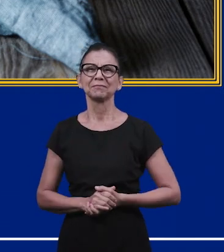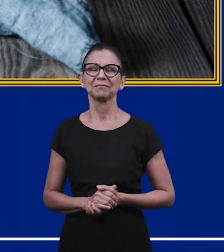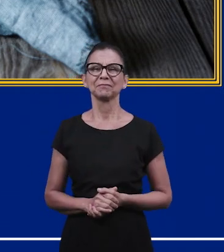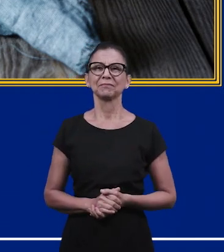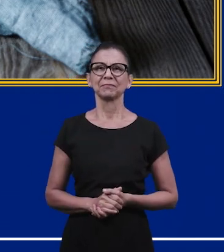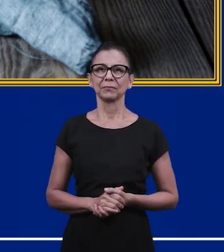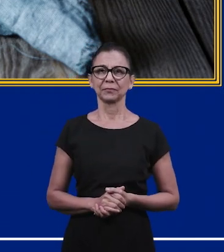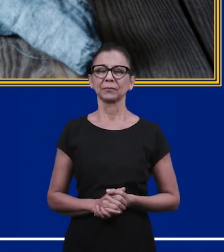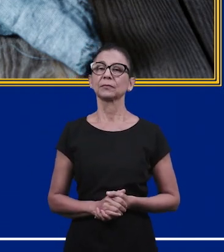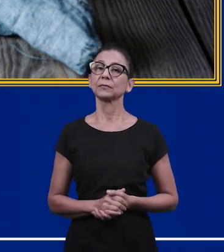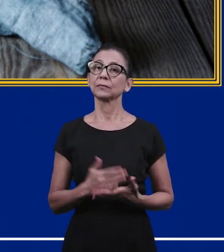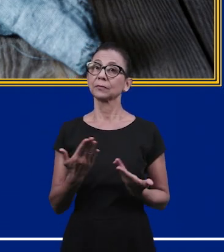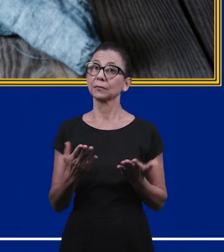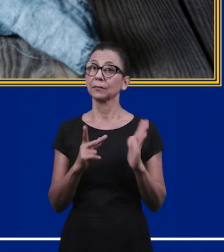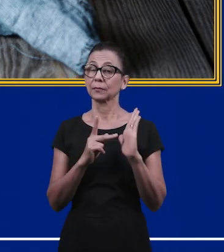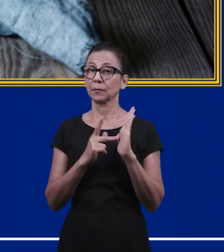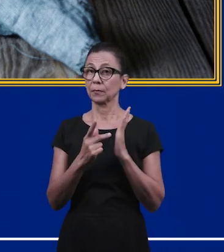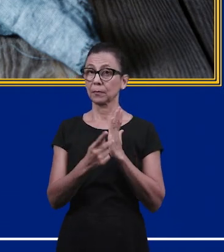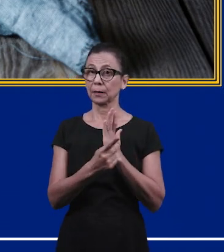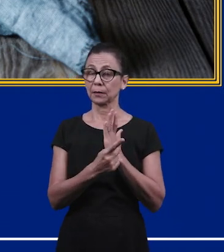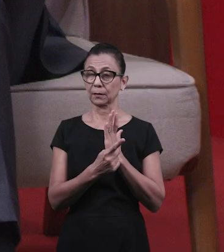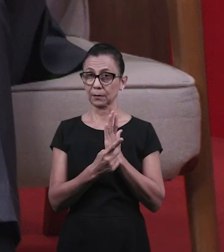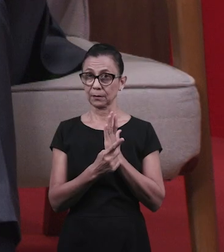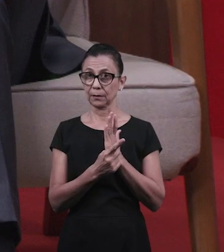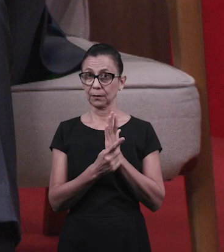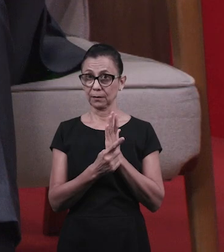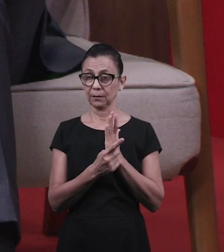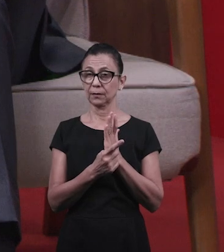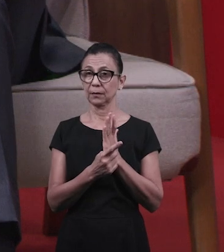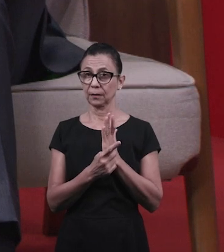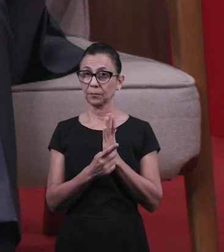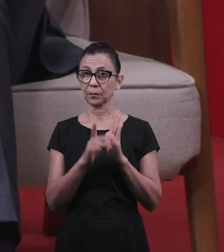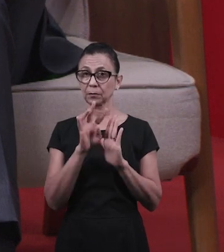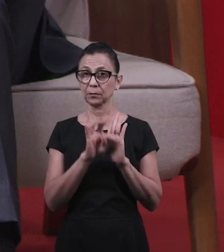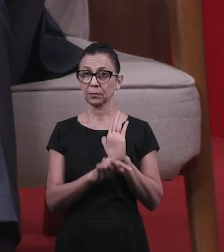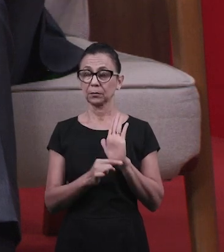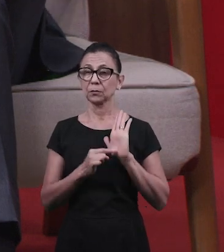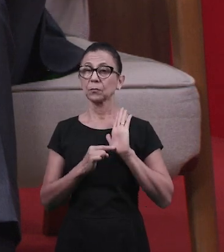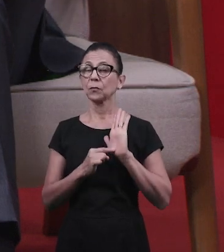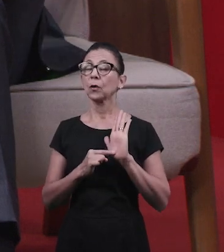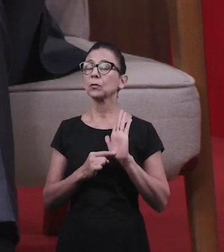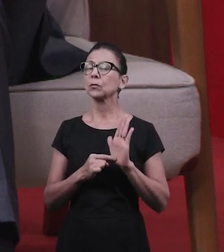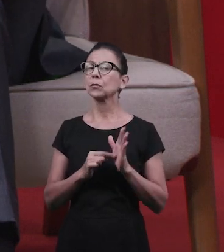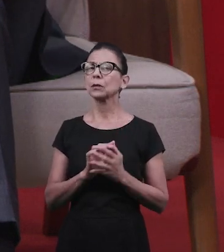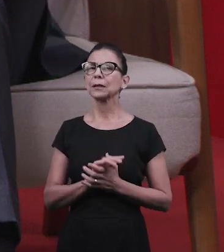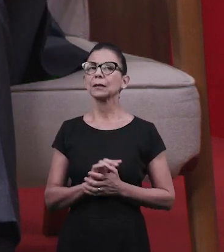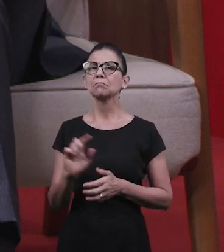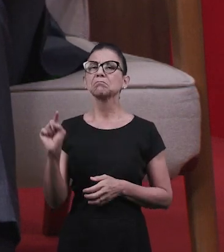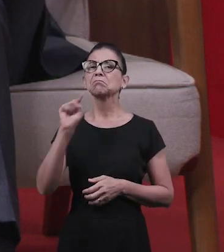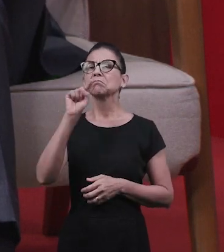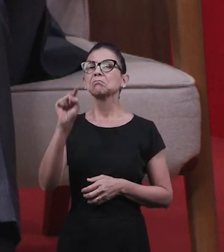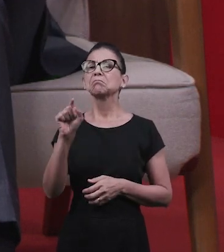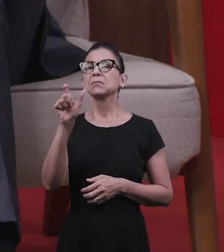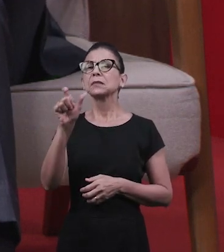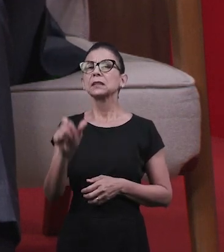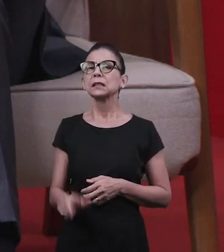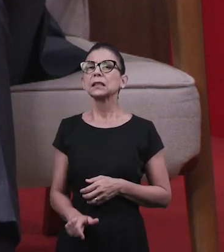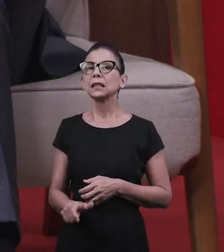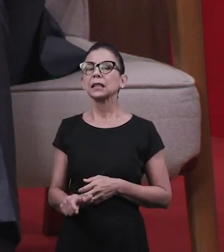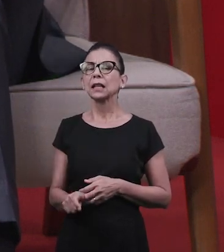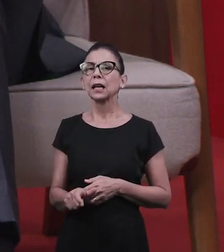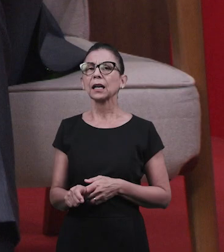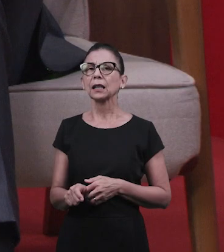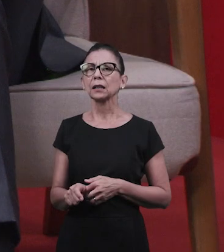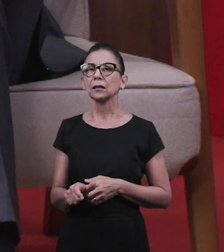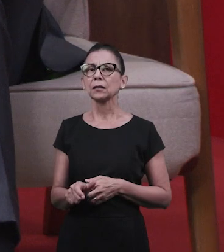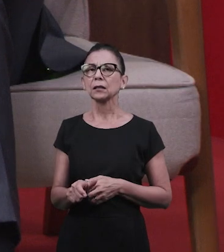il lève toute la masse, toute la pâte. Dans la parabole que nous venons de lire, Josias, celui qui introduit le ferment, c'est